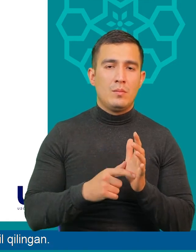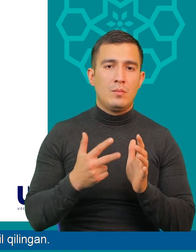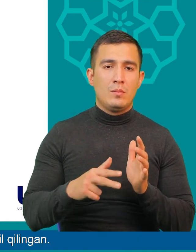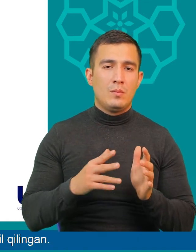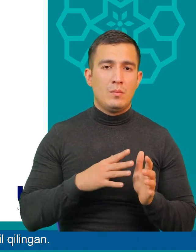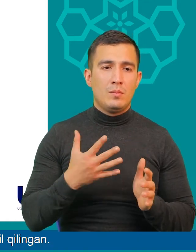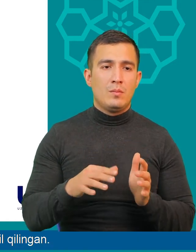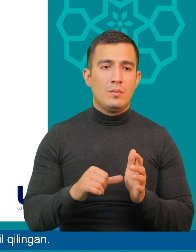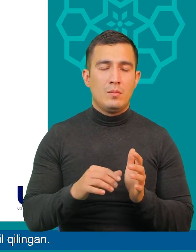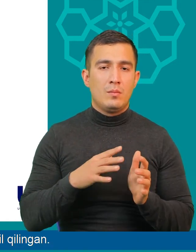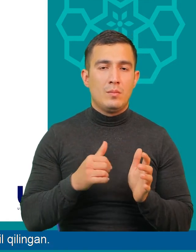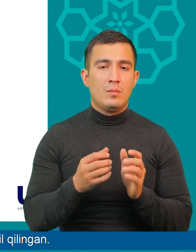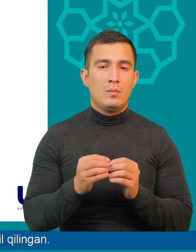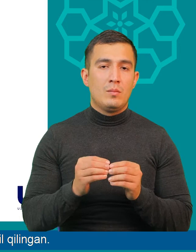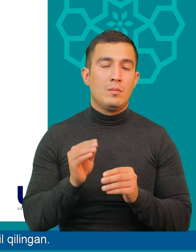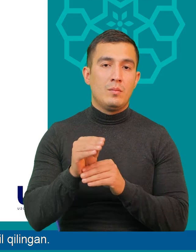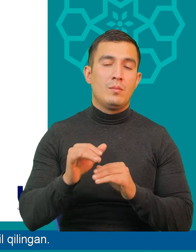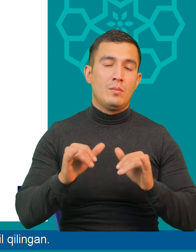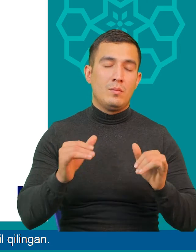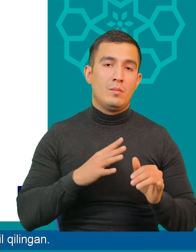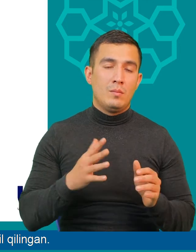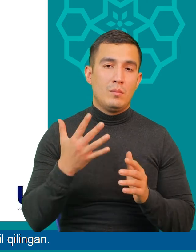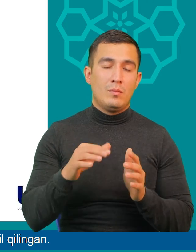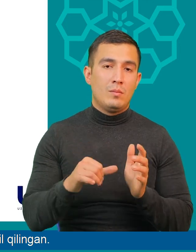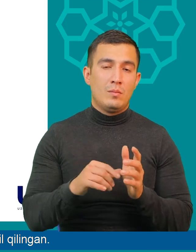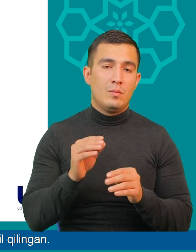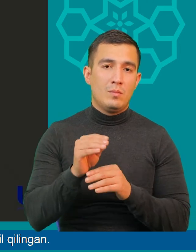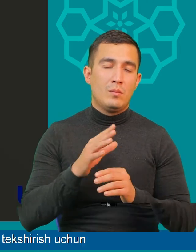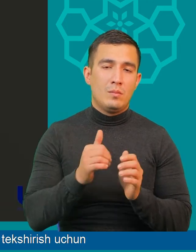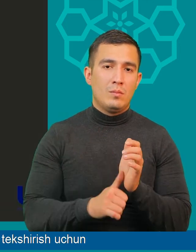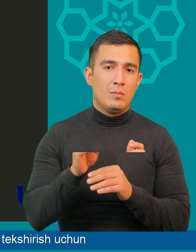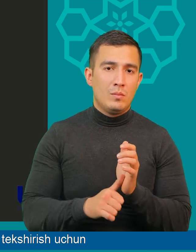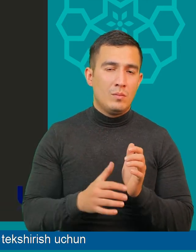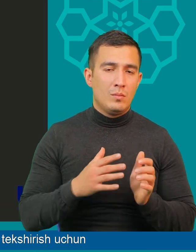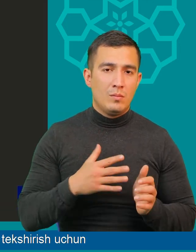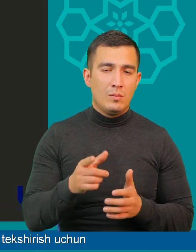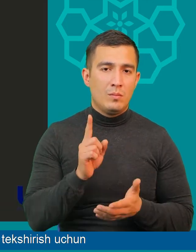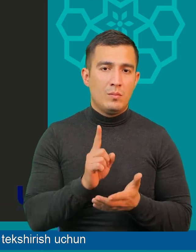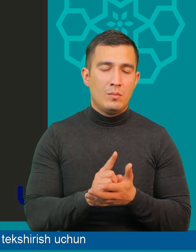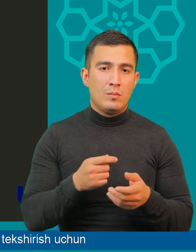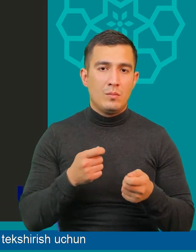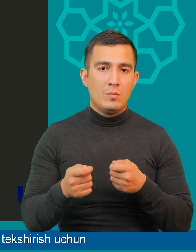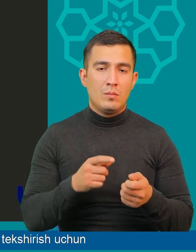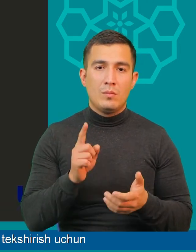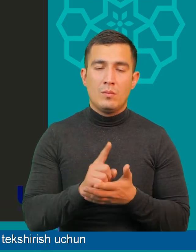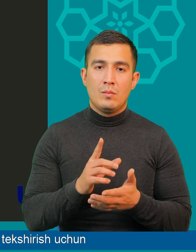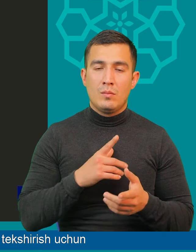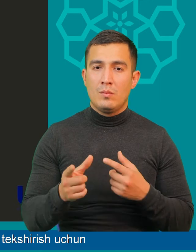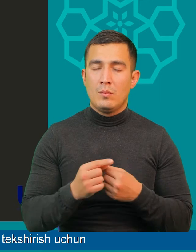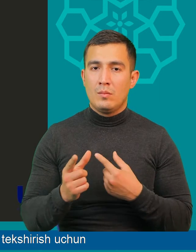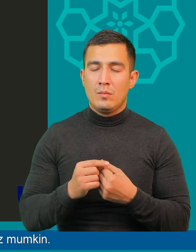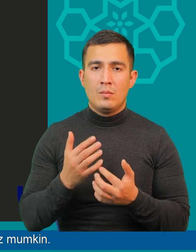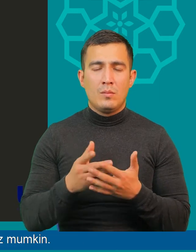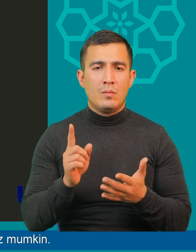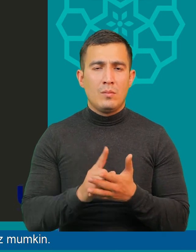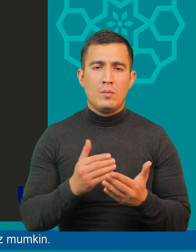Ikkinchi sonim 56 edi, uni 10 taga oshirib 66 hosil qilingan. Shart operatordan foydalanganimizda biror bir shartni